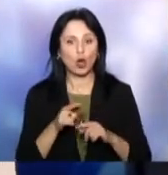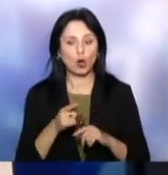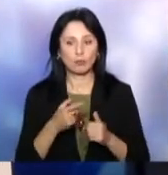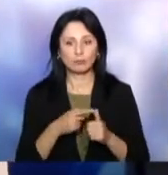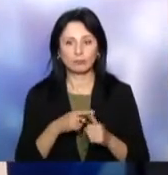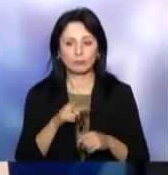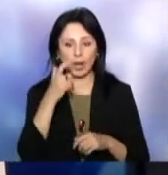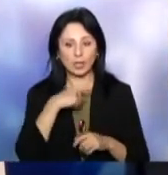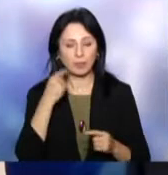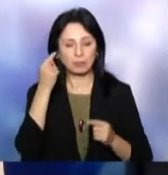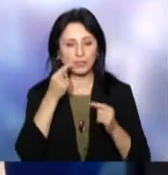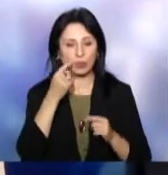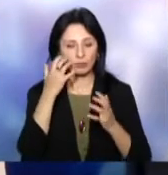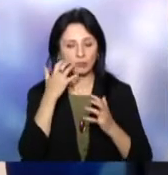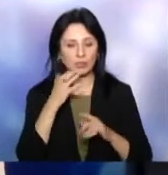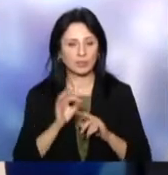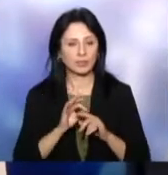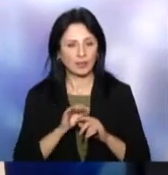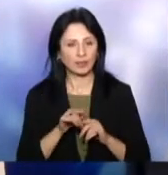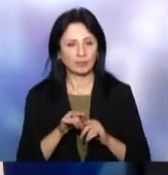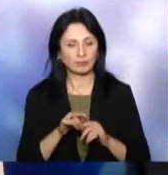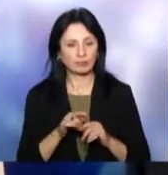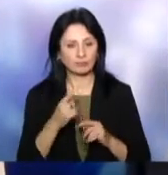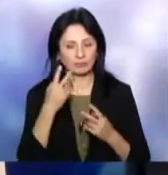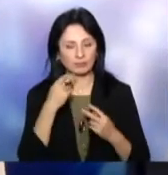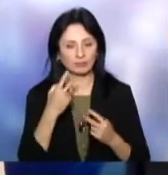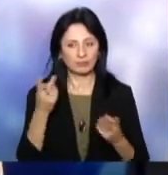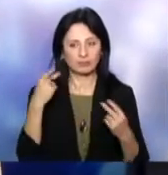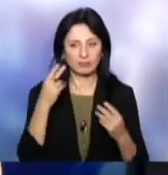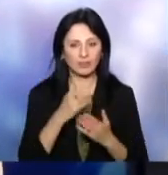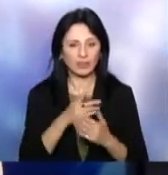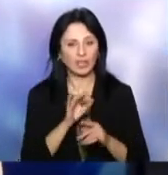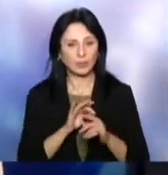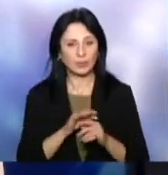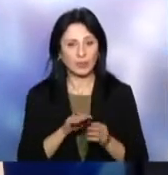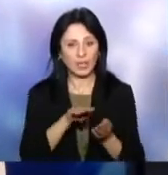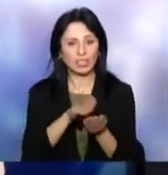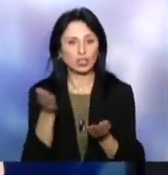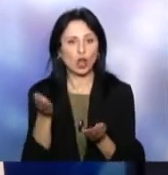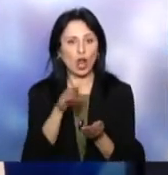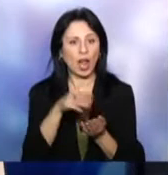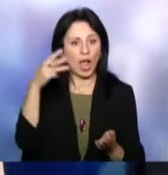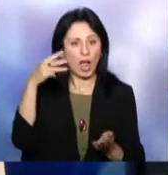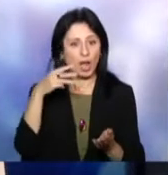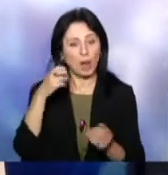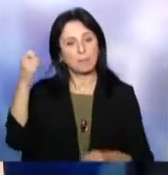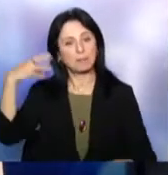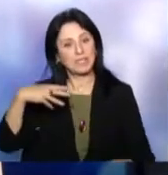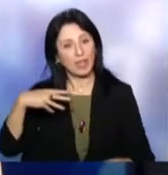როგორ ახდენს აკნე გავლენას ადამიანის ჯანმრთელობაზე. რაც შეეხება სოლარიუმს და მზით